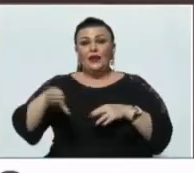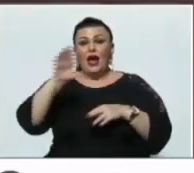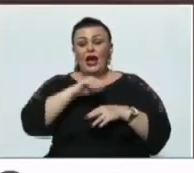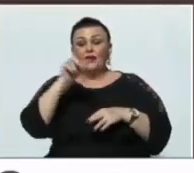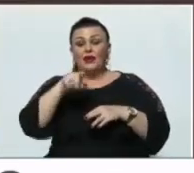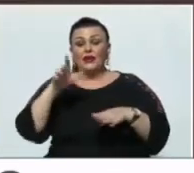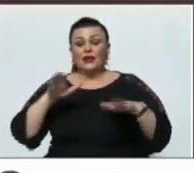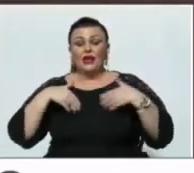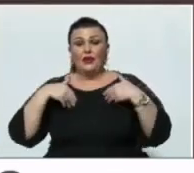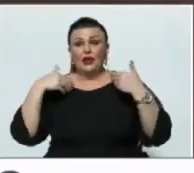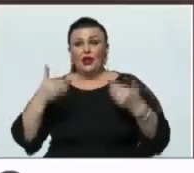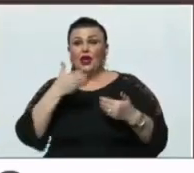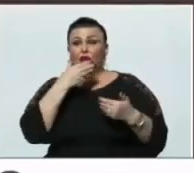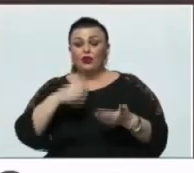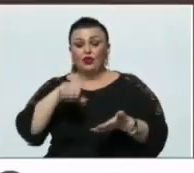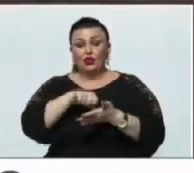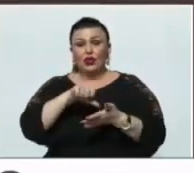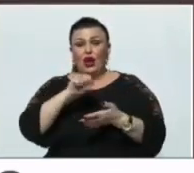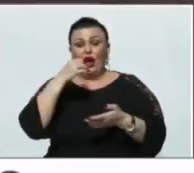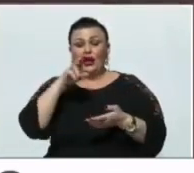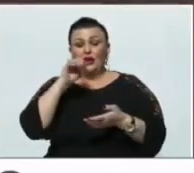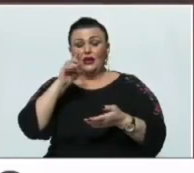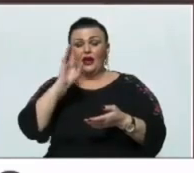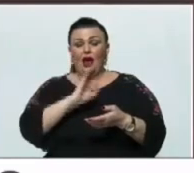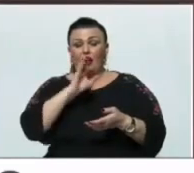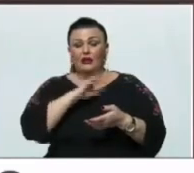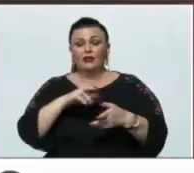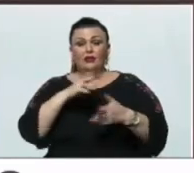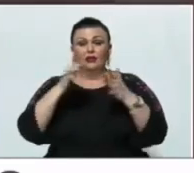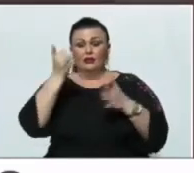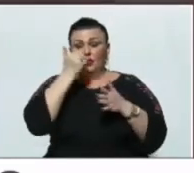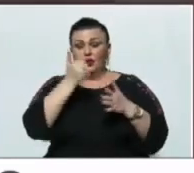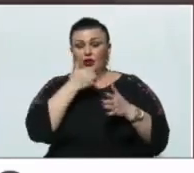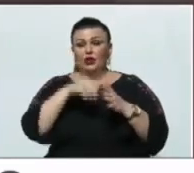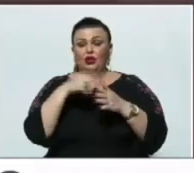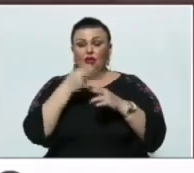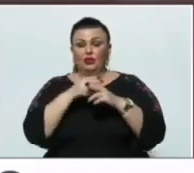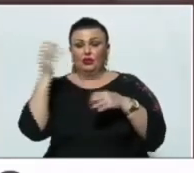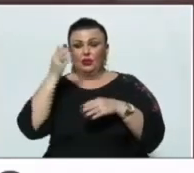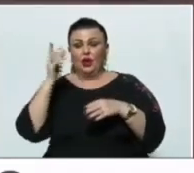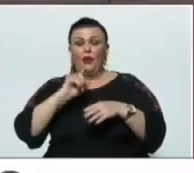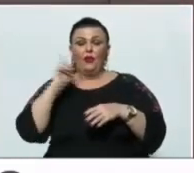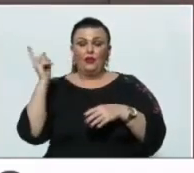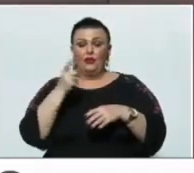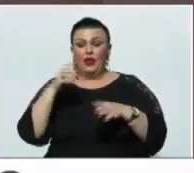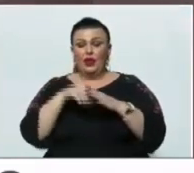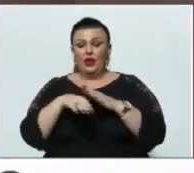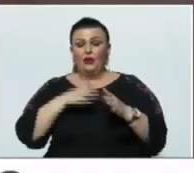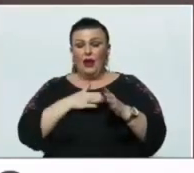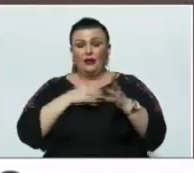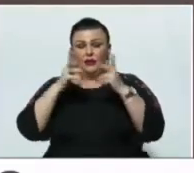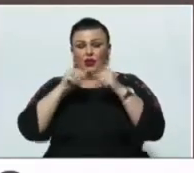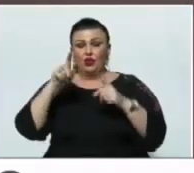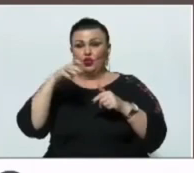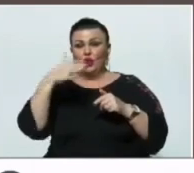edirəm. Gözəl təqdimata görə Aydan xanım sizə təşəkkürümü bildirirəm. Doğrudan təqdimatdan da göründüyü kimi bir il ərzində mənim saydığım